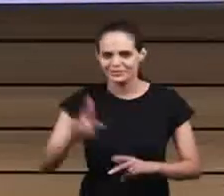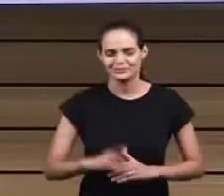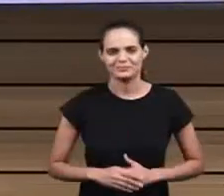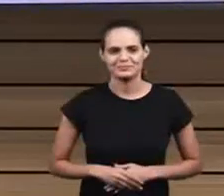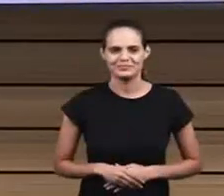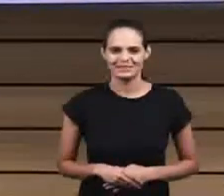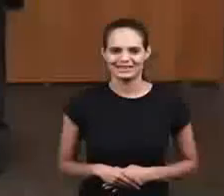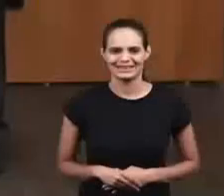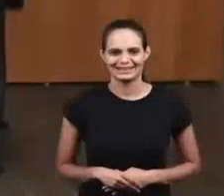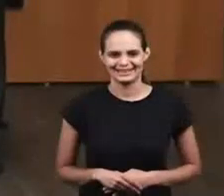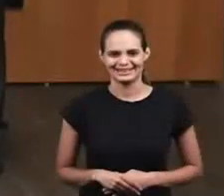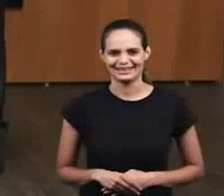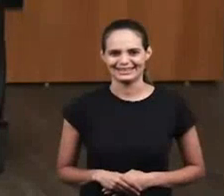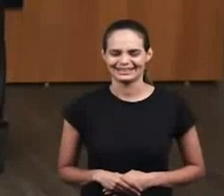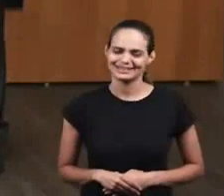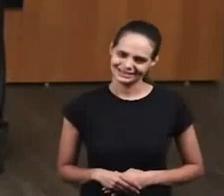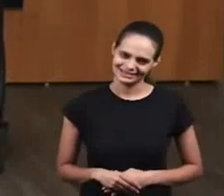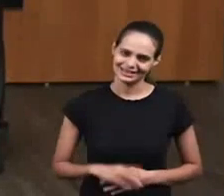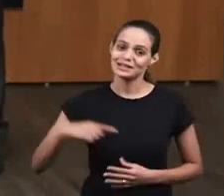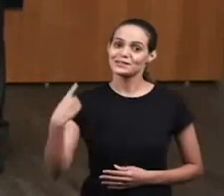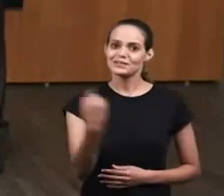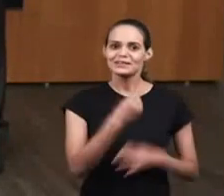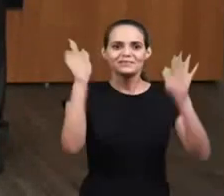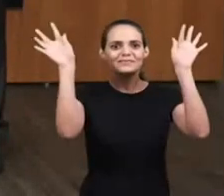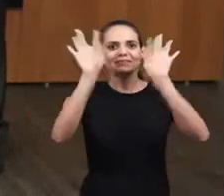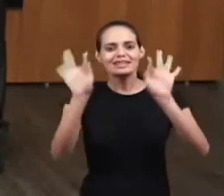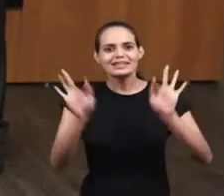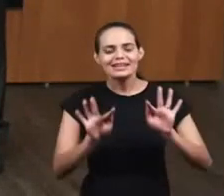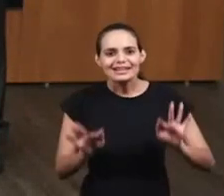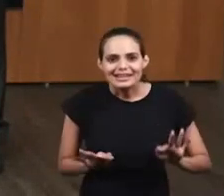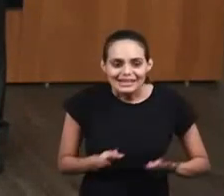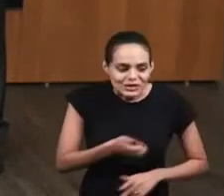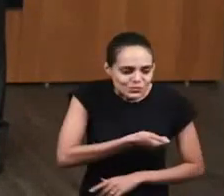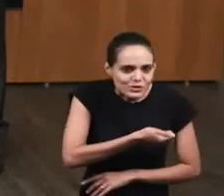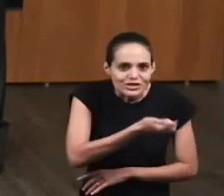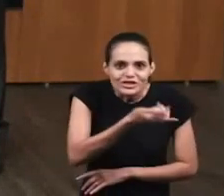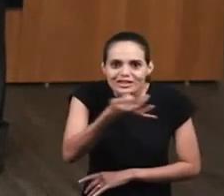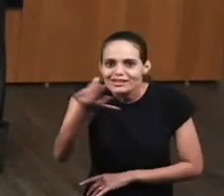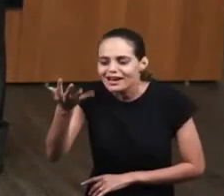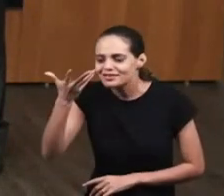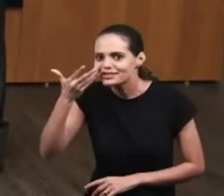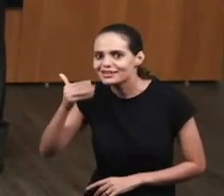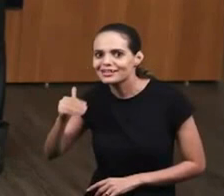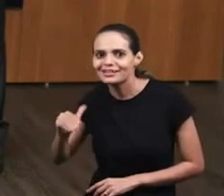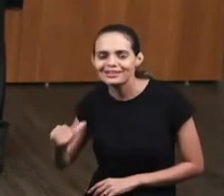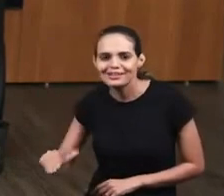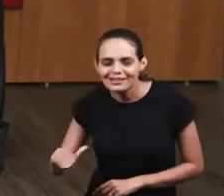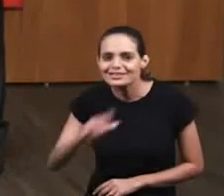Seht auch auf unsere YouTube, auf unseren YouTube-Kanal Friede des Herrn.